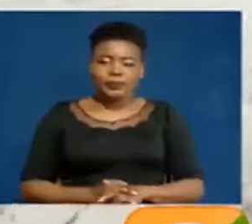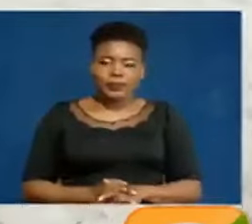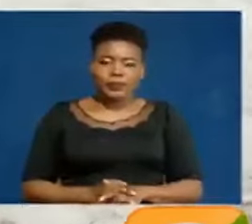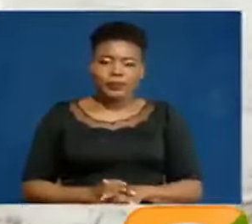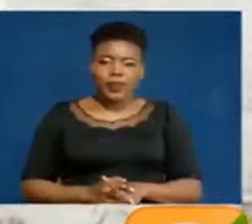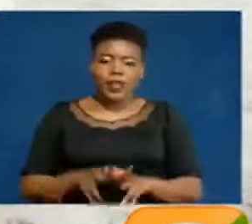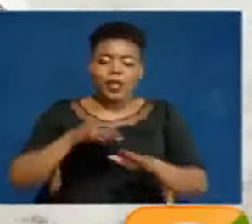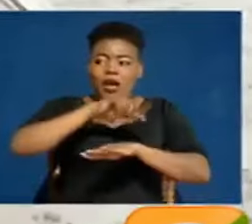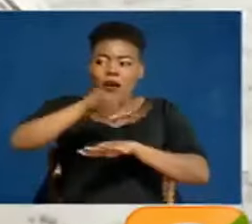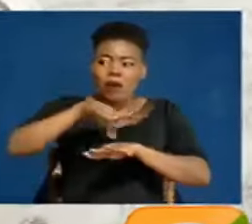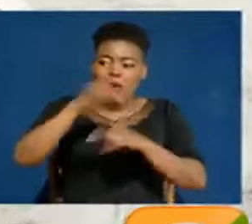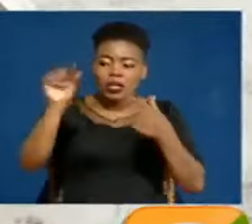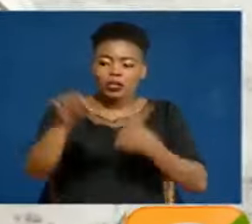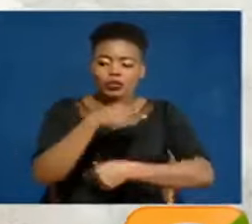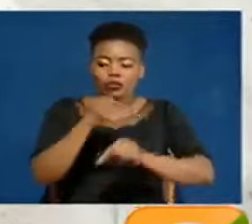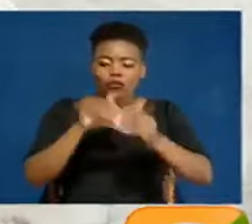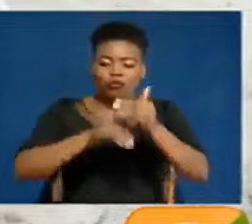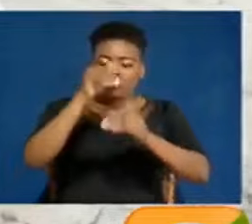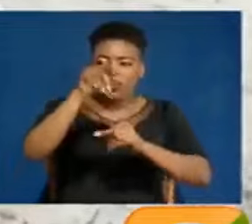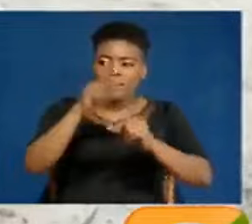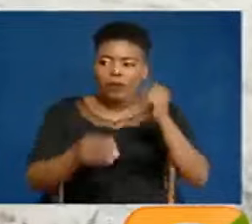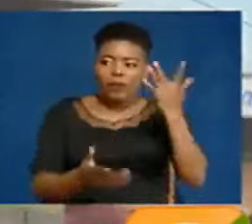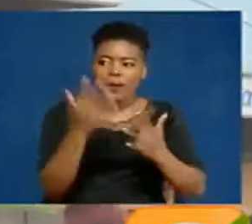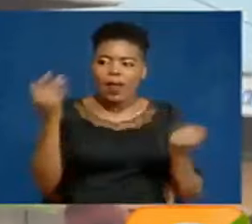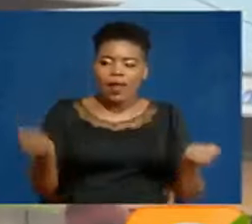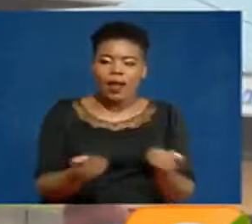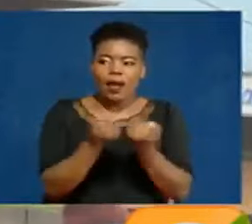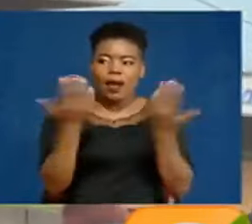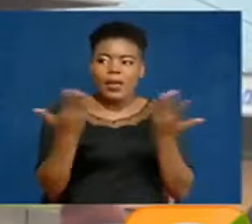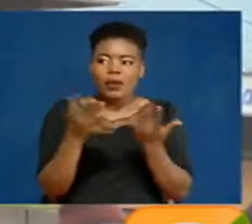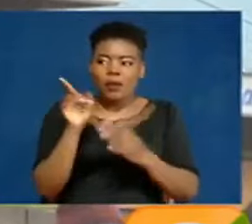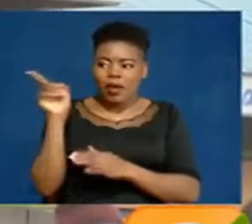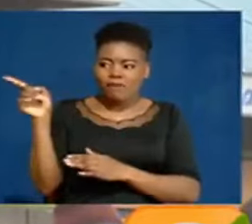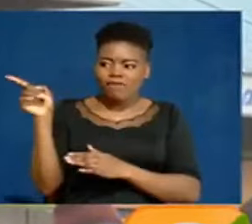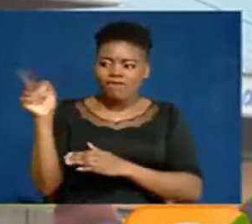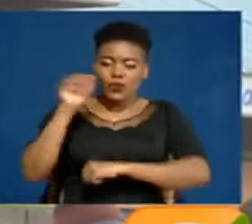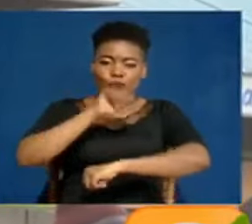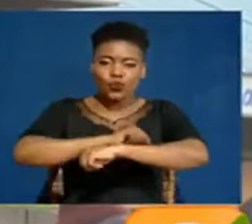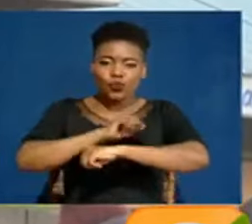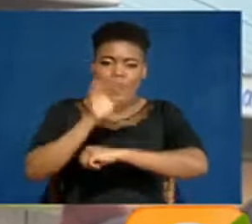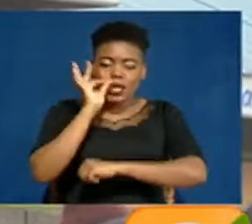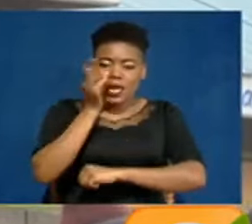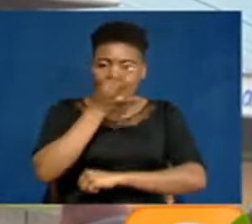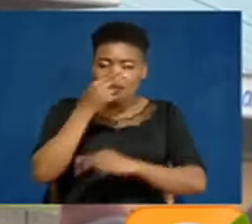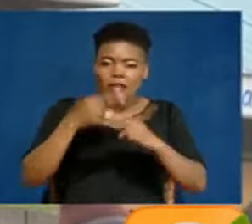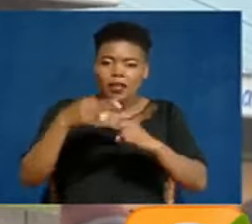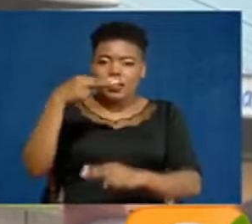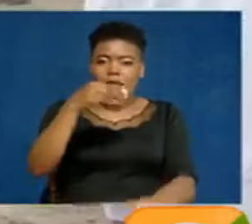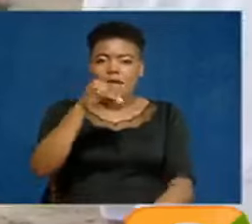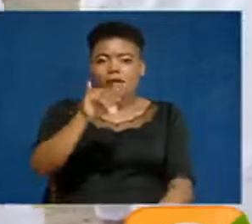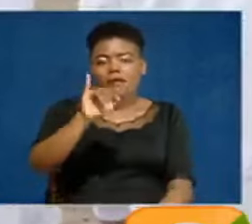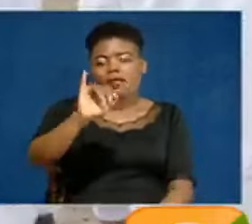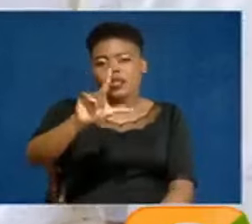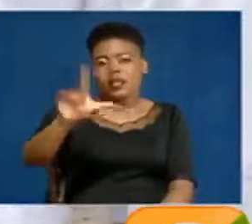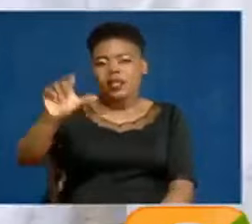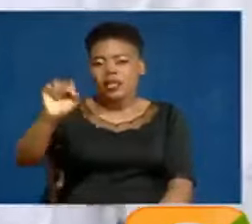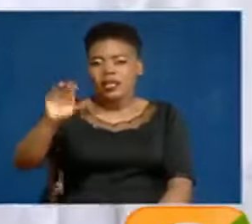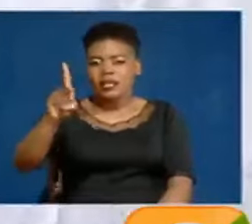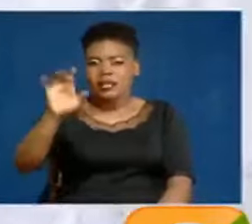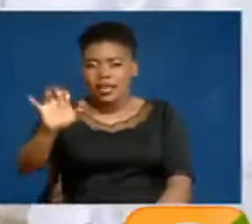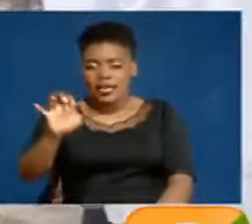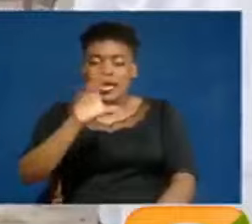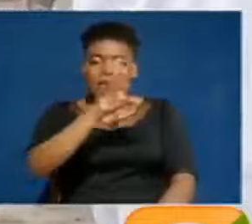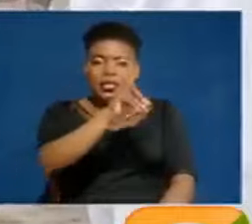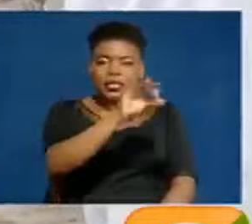Saa chache baada ya mkasa wa moto kutokea katika shule ya Hillside Ndarasha, maafisa wa upelelezi kutoka makao makuu